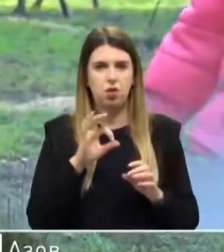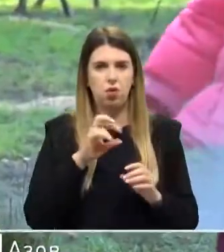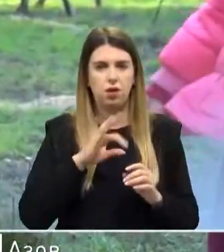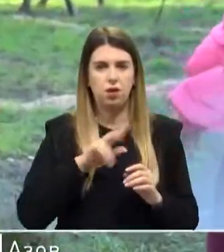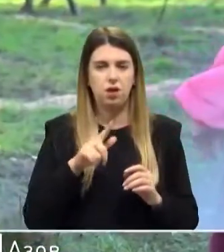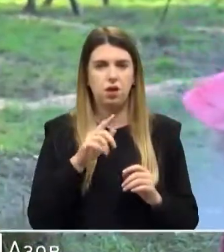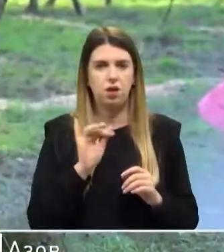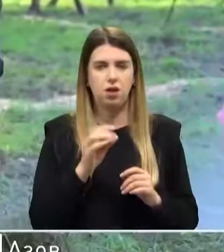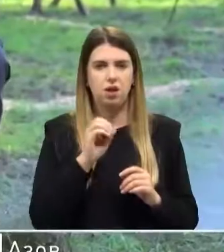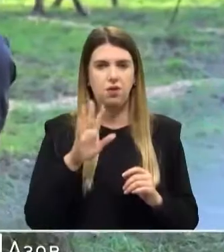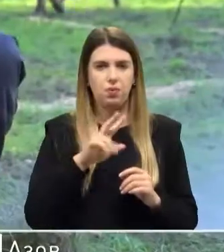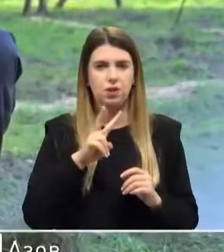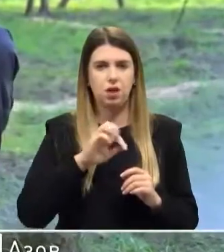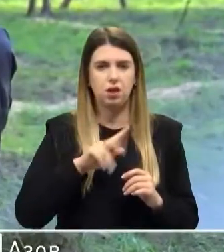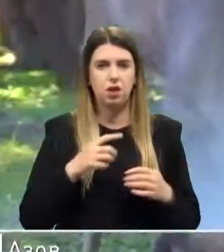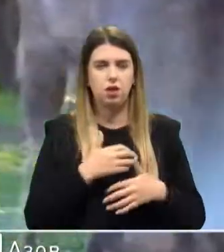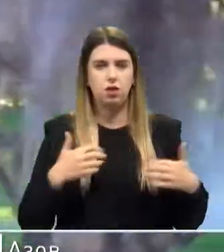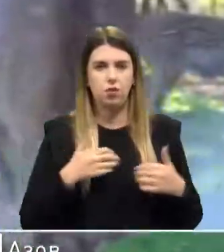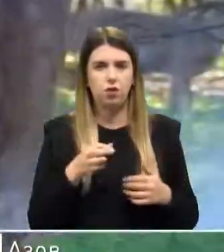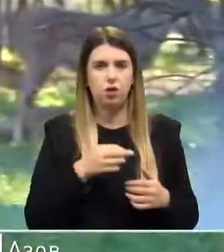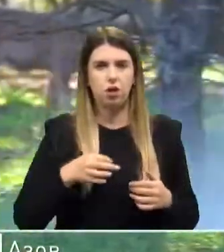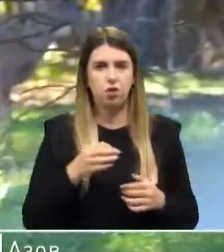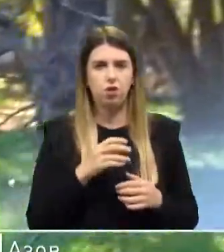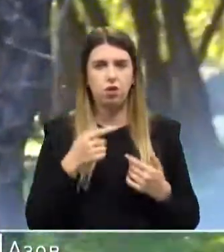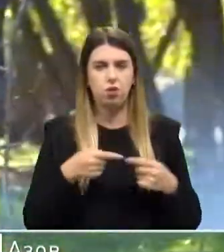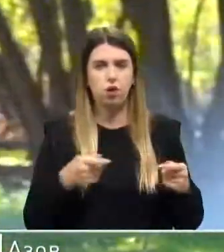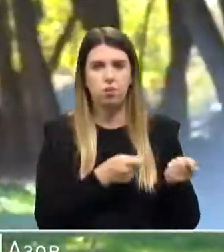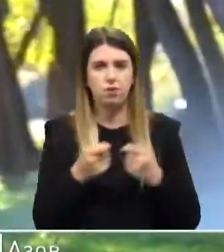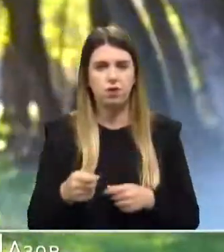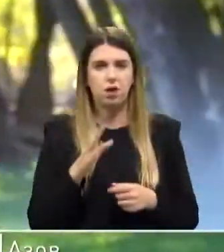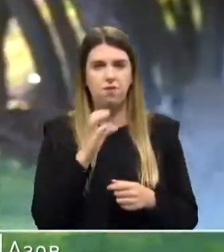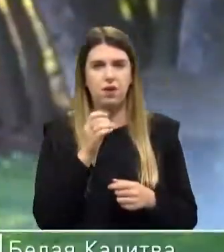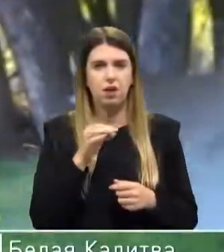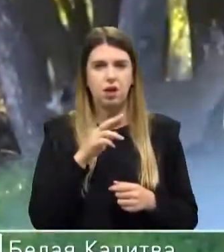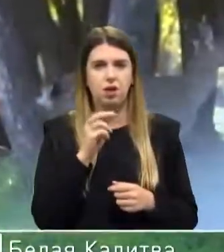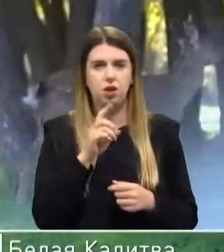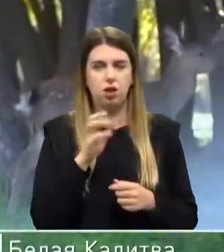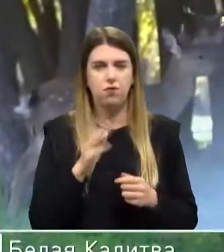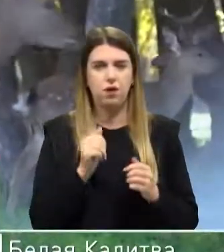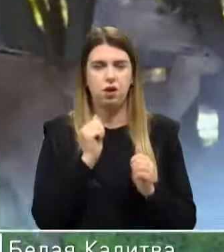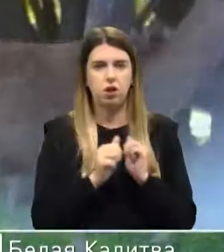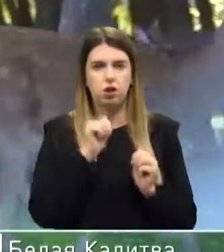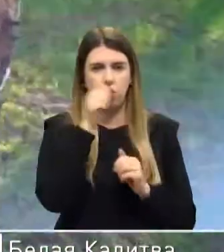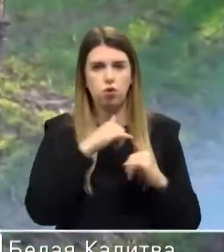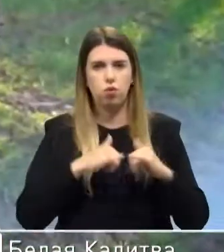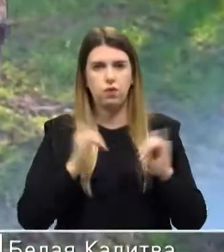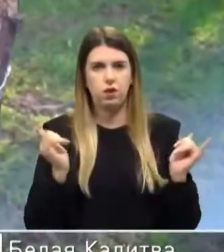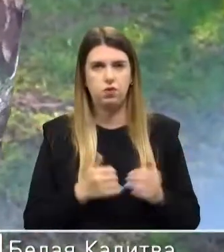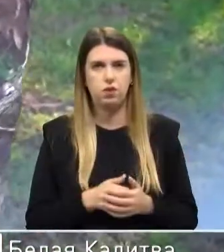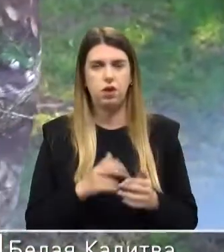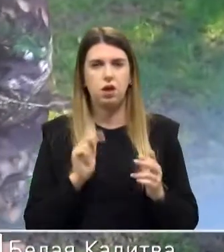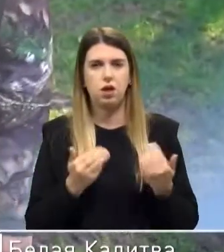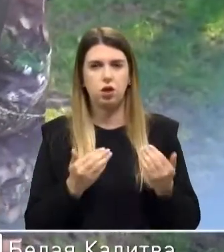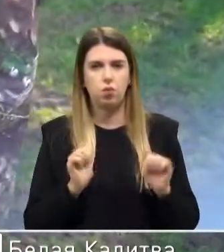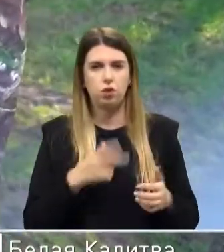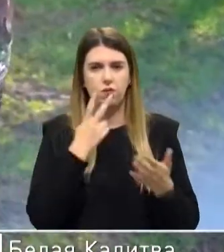50 голов европейской лани. Животные из Донского региона, а некоторые привезены из Венгрии и Чехии. Каждый год их количество увеличивается. Как сейчас мы